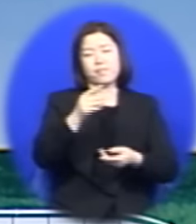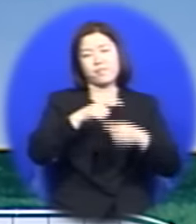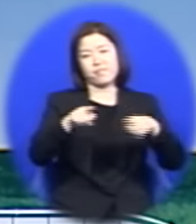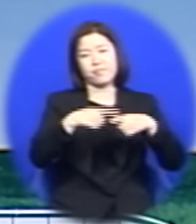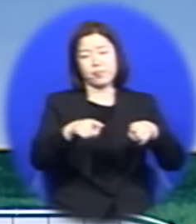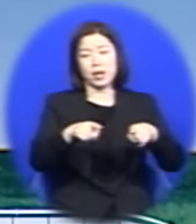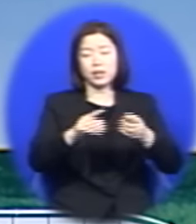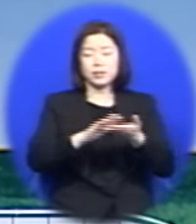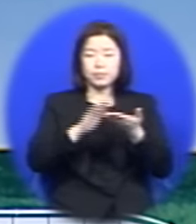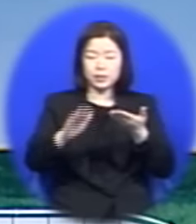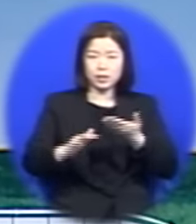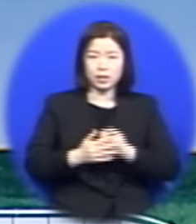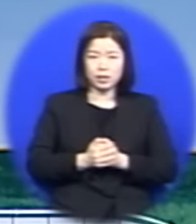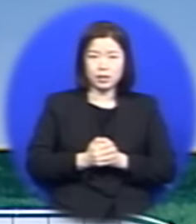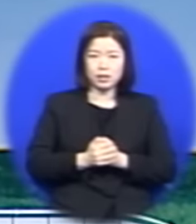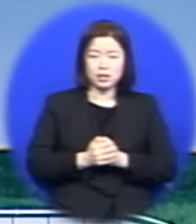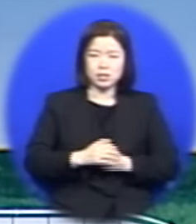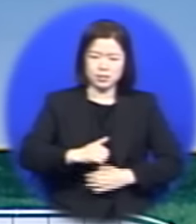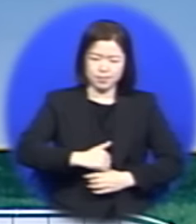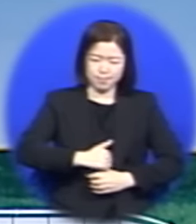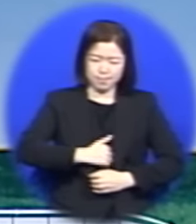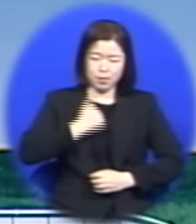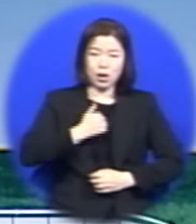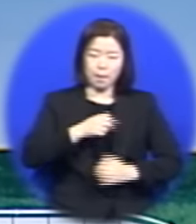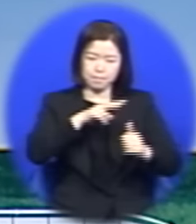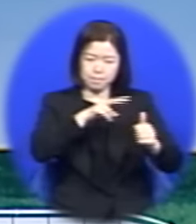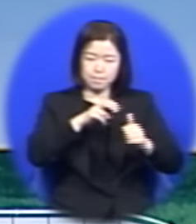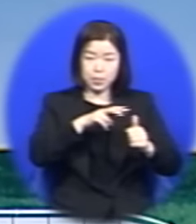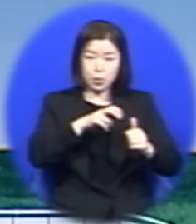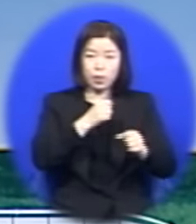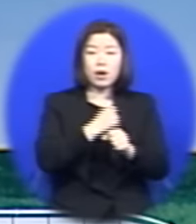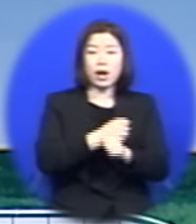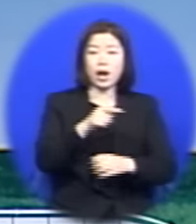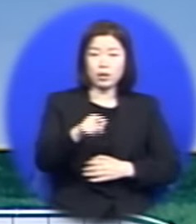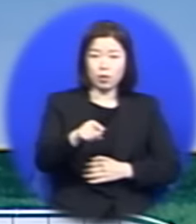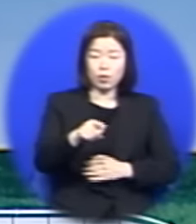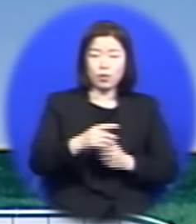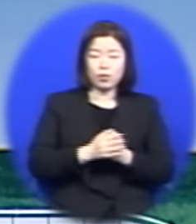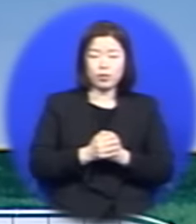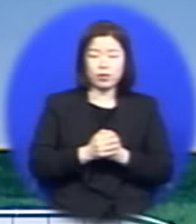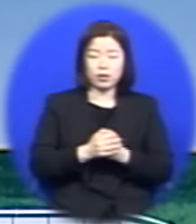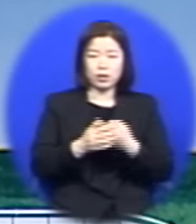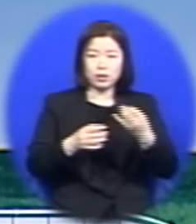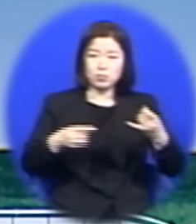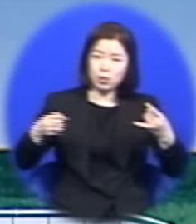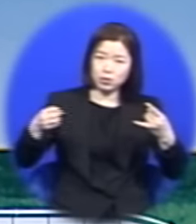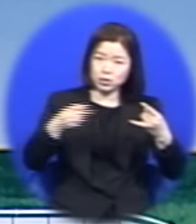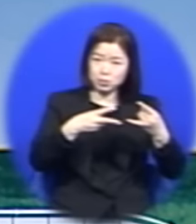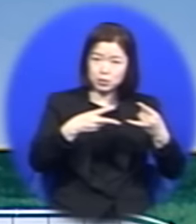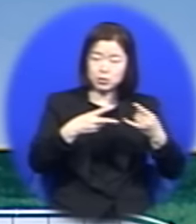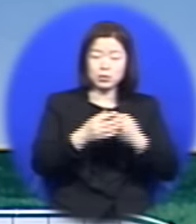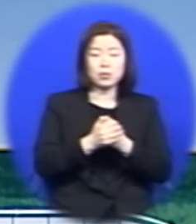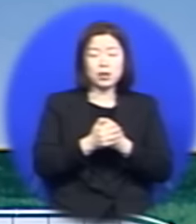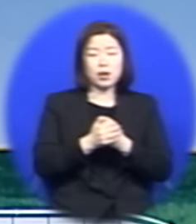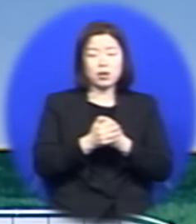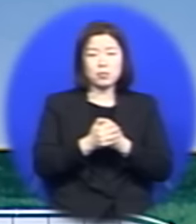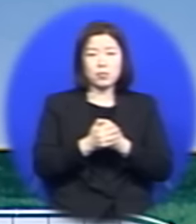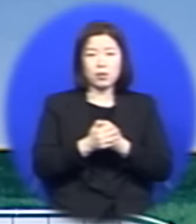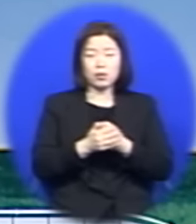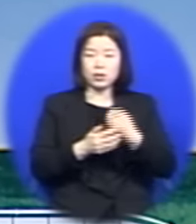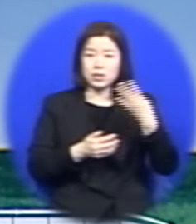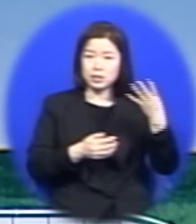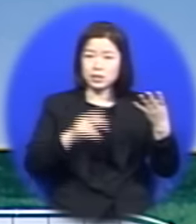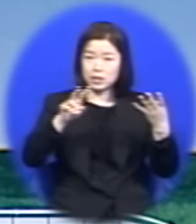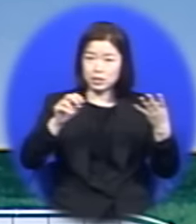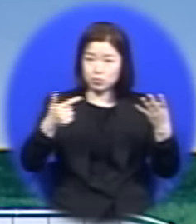것입니다. 분을 내고 미워하는 것. 에베소서 4장 26절 27절에 보면